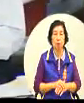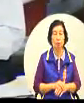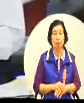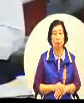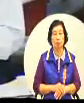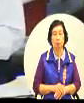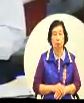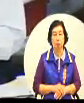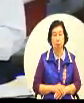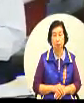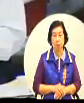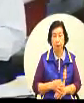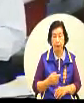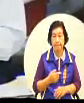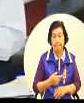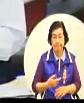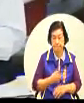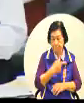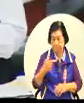非常的大，